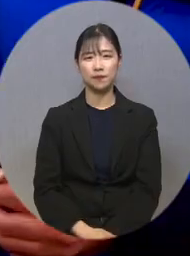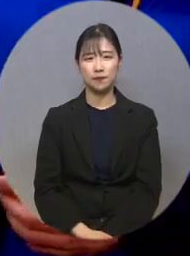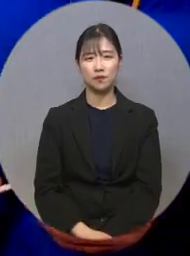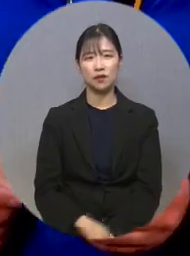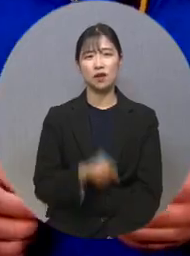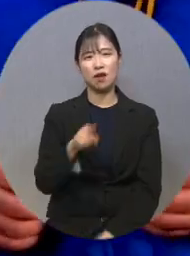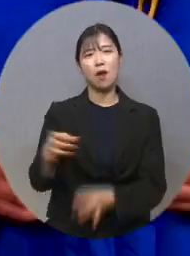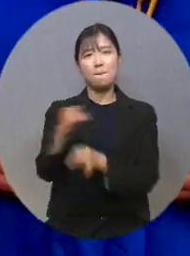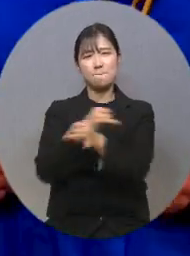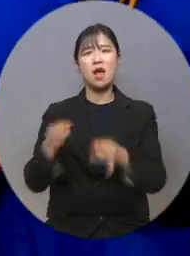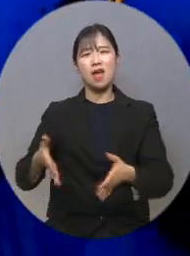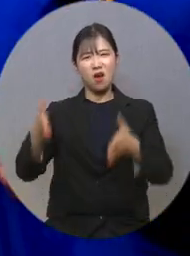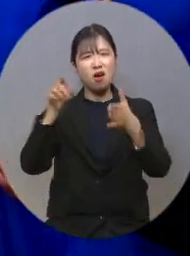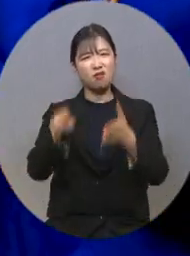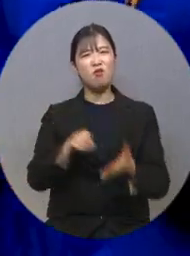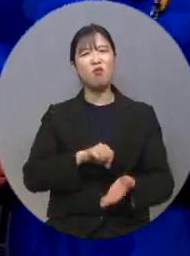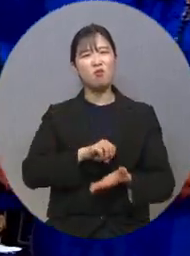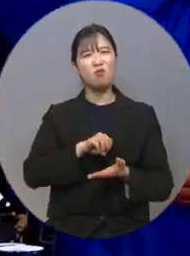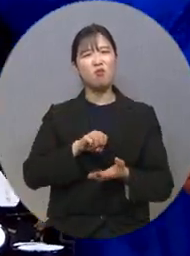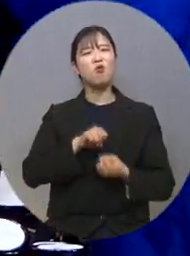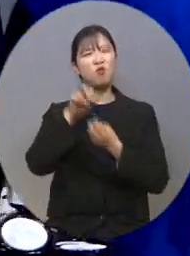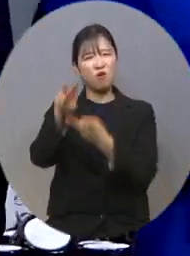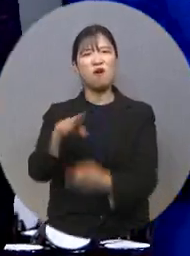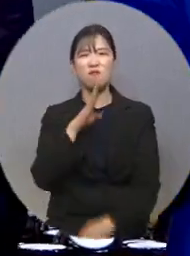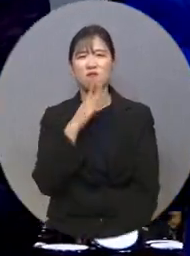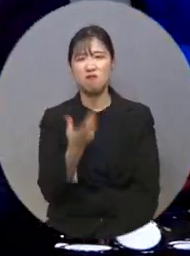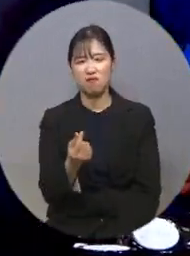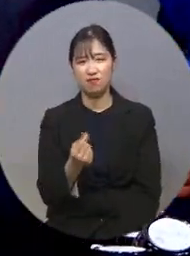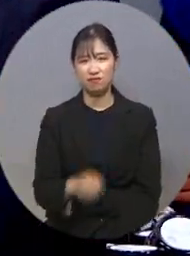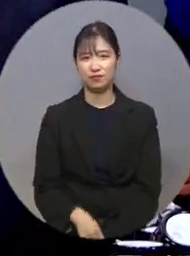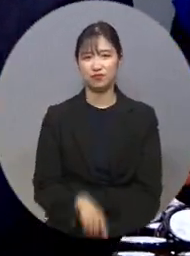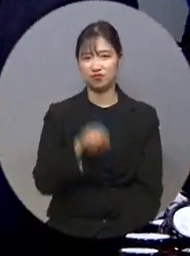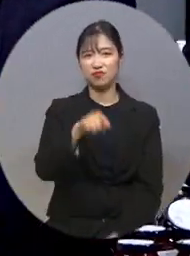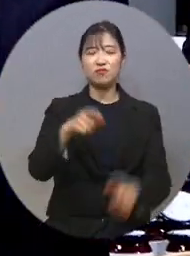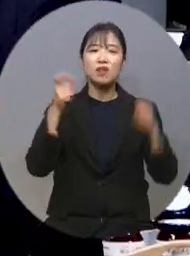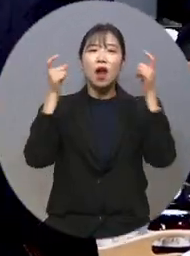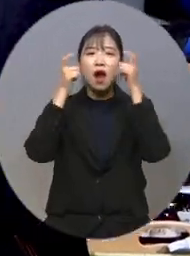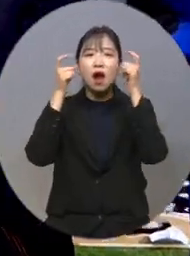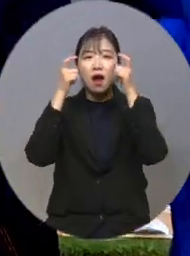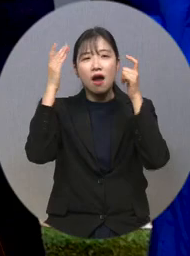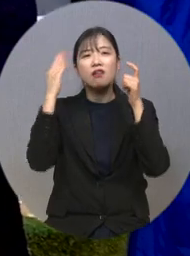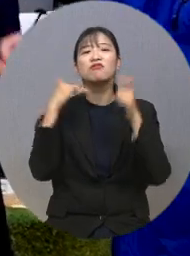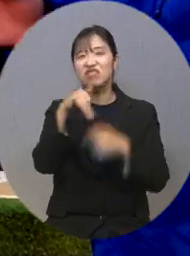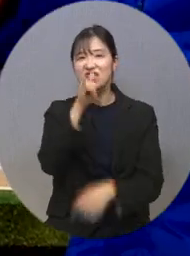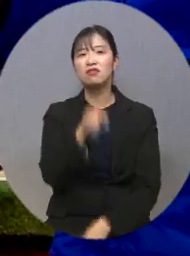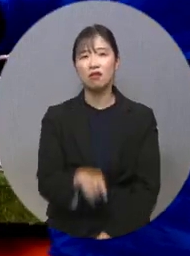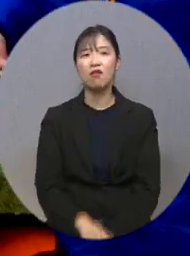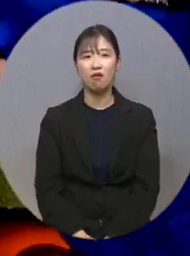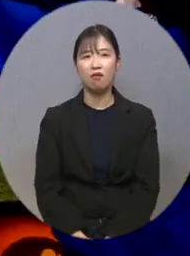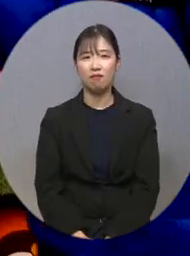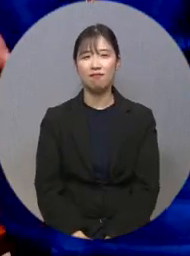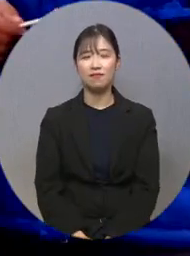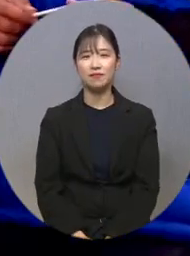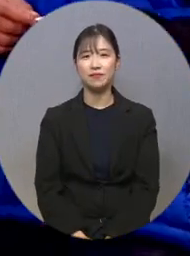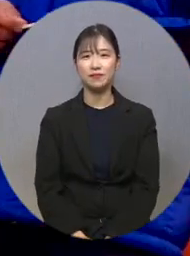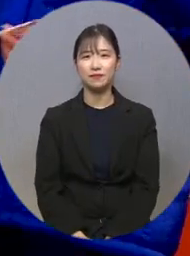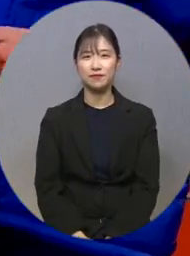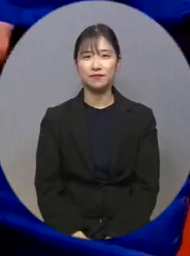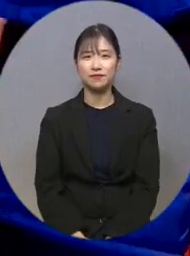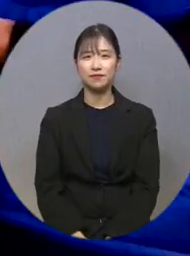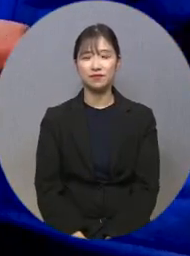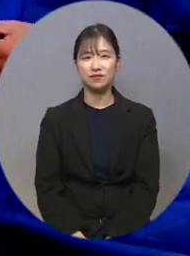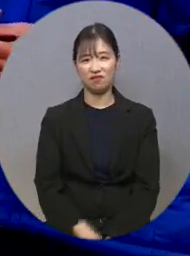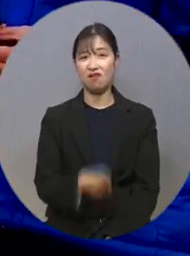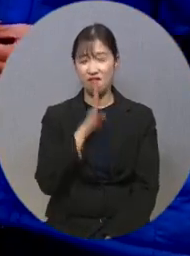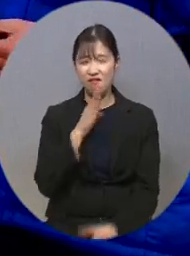백화점 그래요? 명품 코너 들어갈 만하네. 네. 야 여기 한우 있어요. 예. 오, 입 안에 한우가 있어. 예. 아, 그래요?